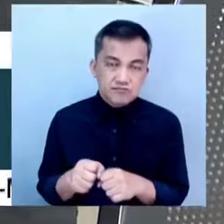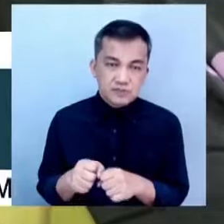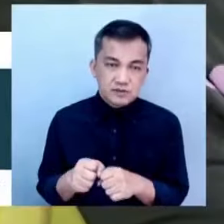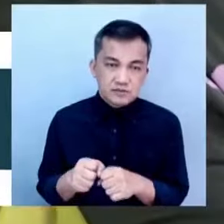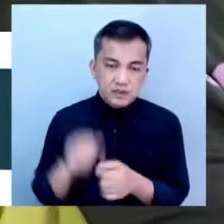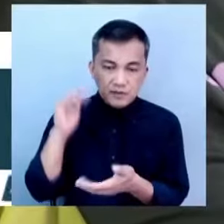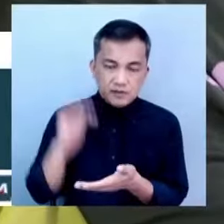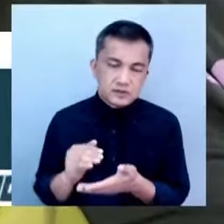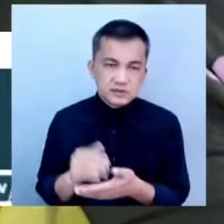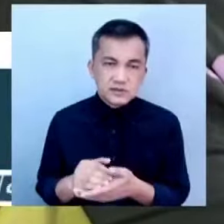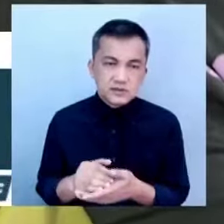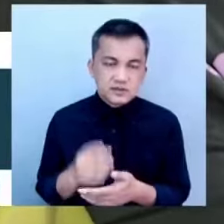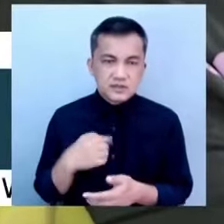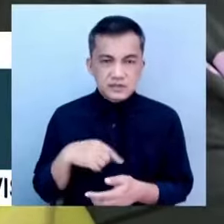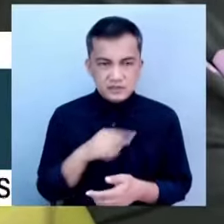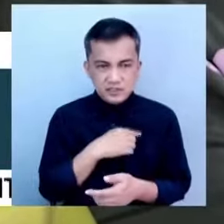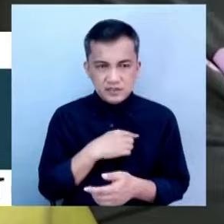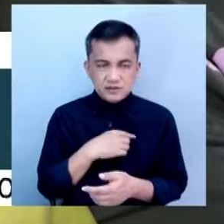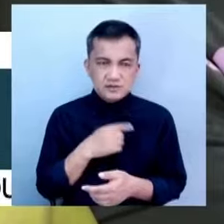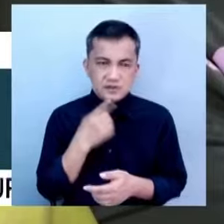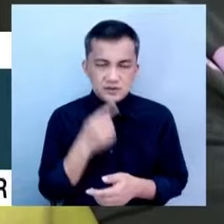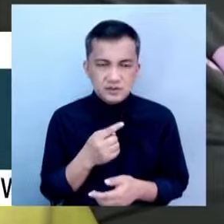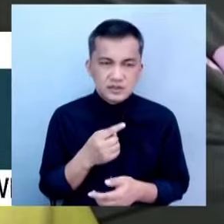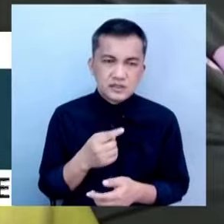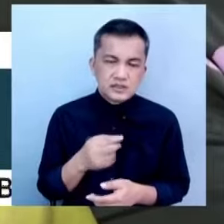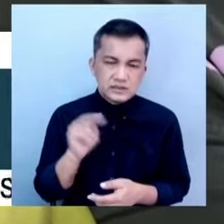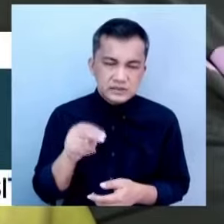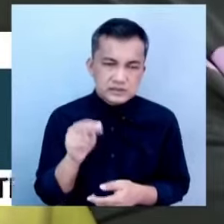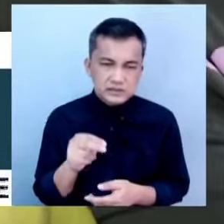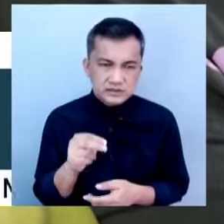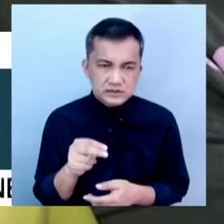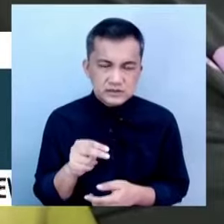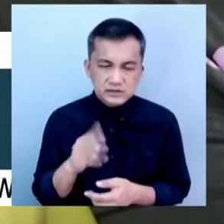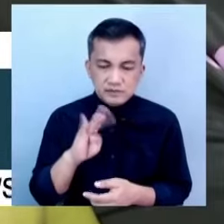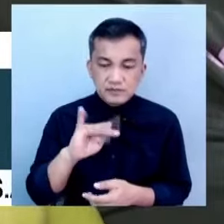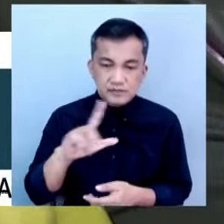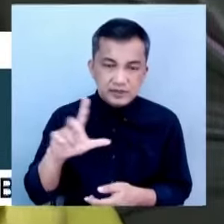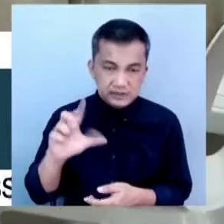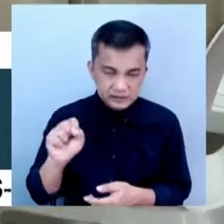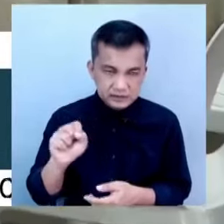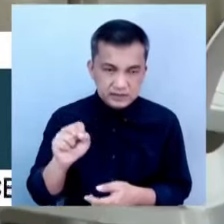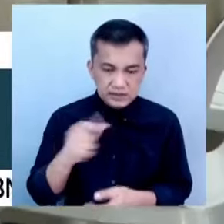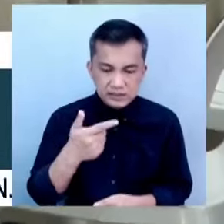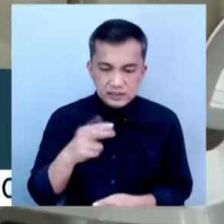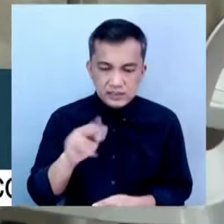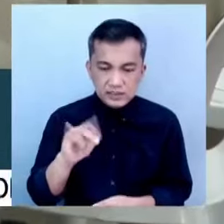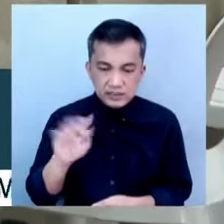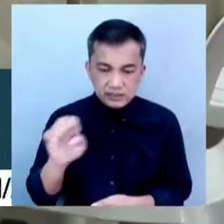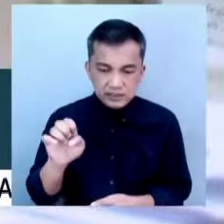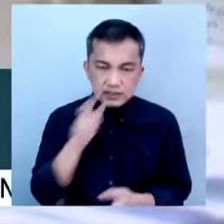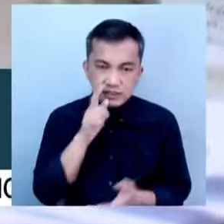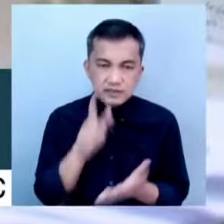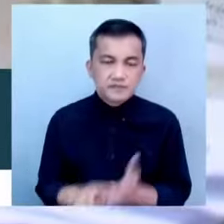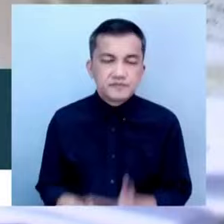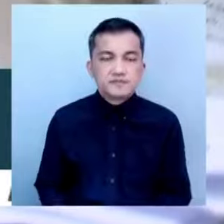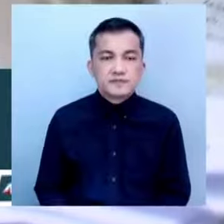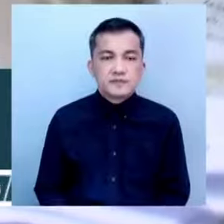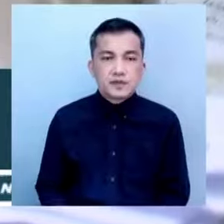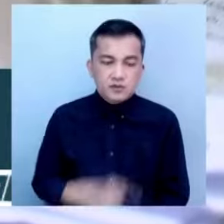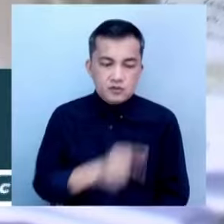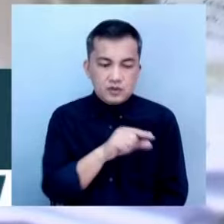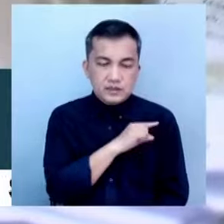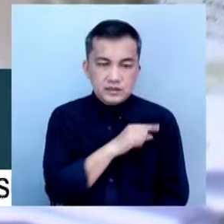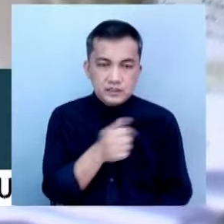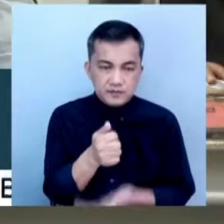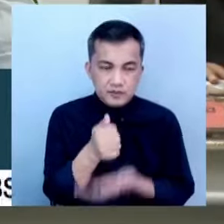makabawas. Ay, sa amin naman pabaraman kasi yun ang kailangan namin sa bills. Okay. Guarantee letter. To qualify for aid,